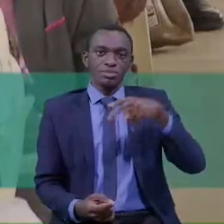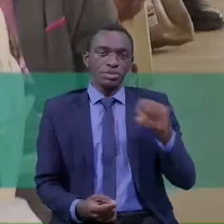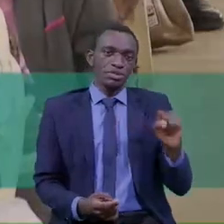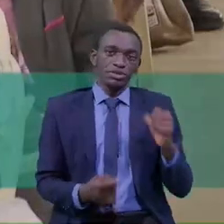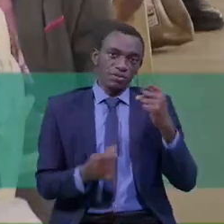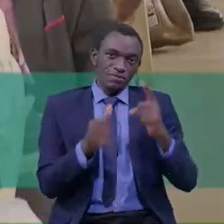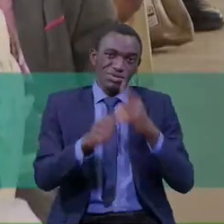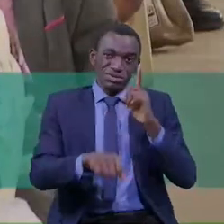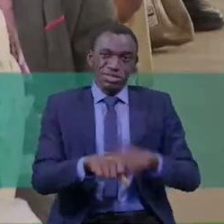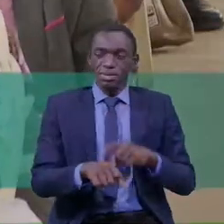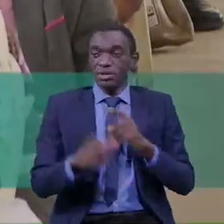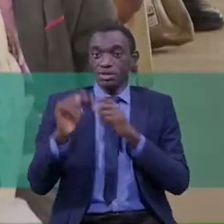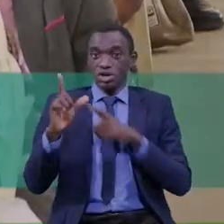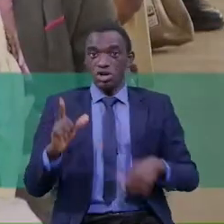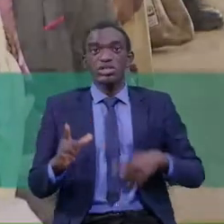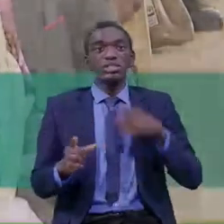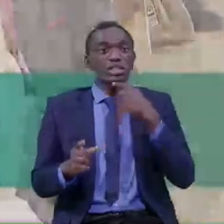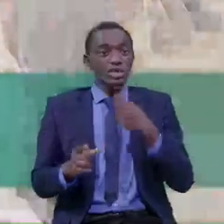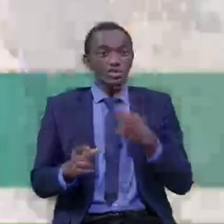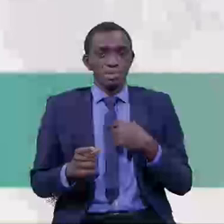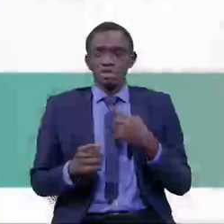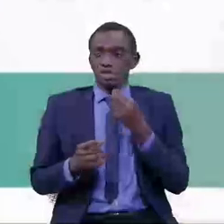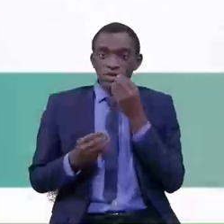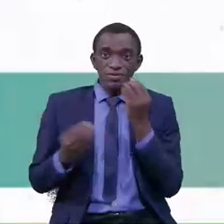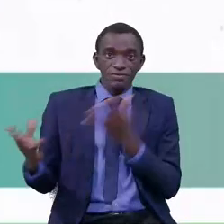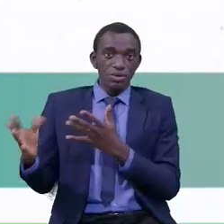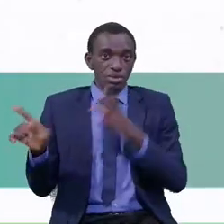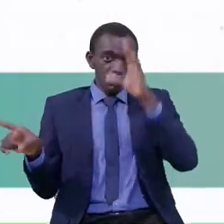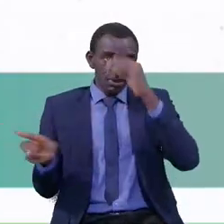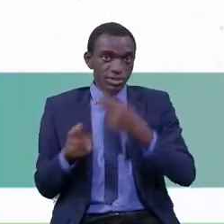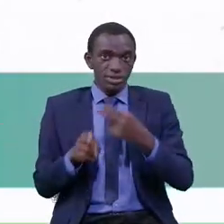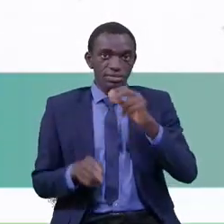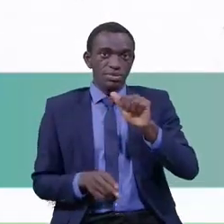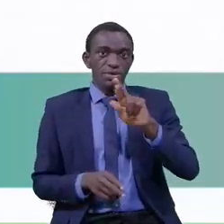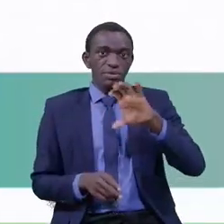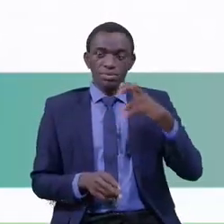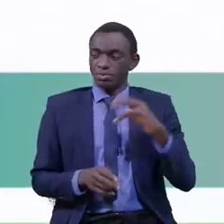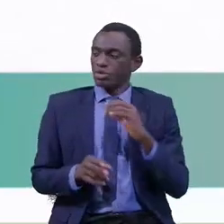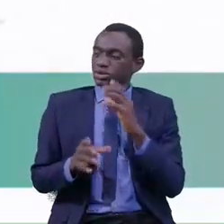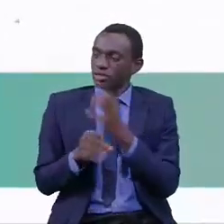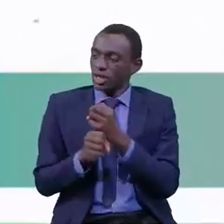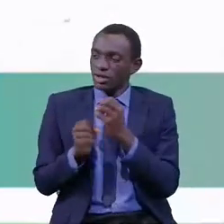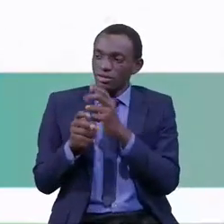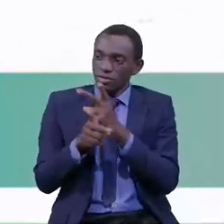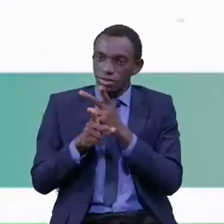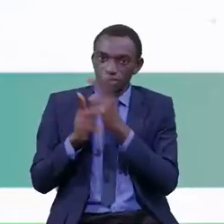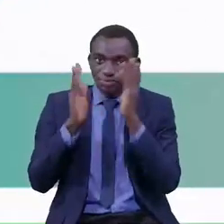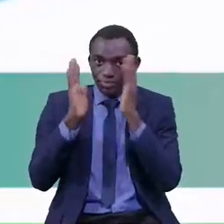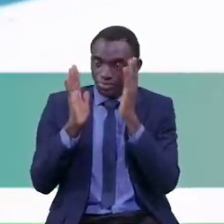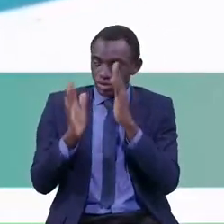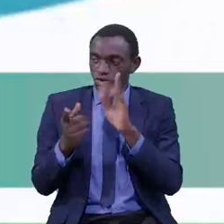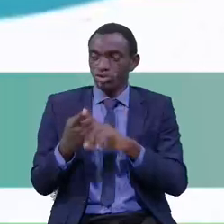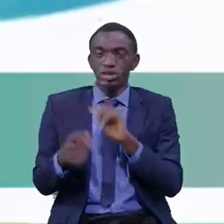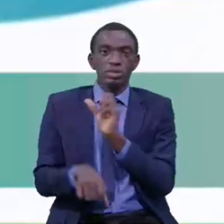Seigneur dit de dire à Archip, prends garde au ministère que tu as reçu dans le